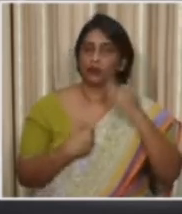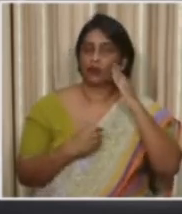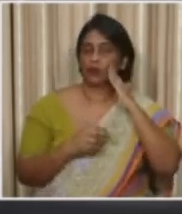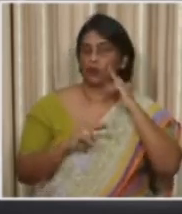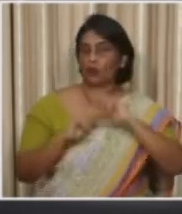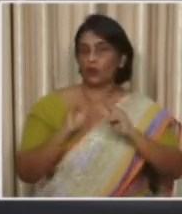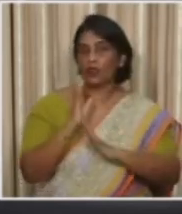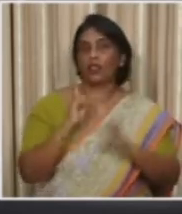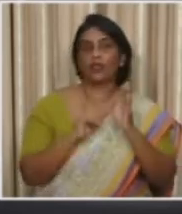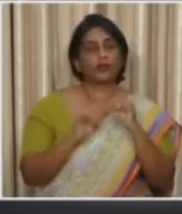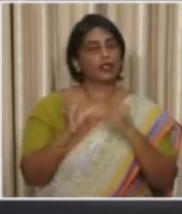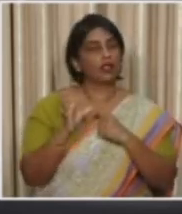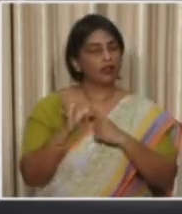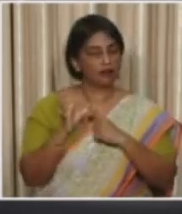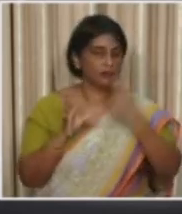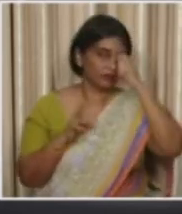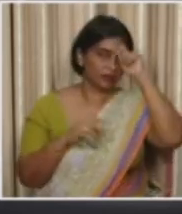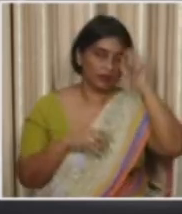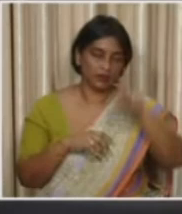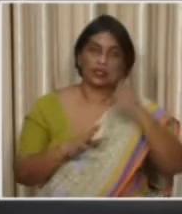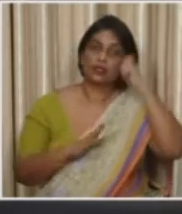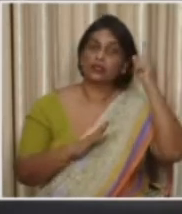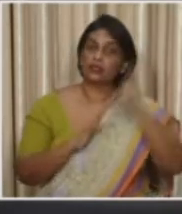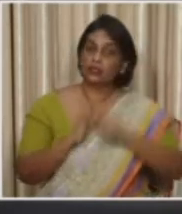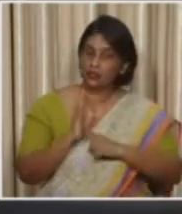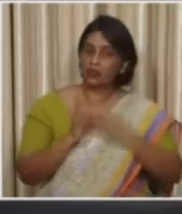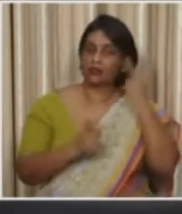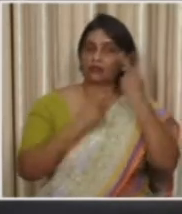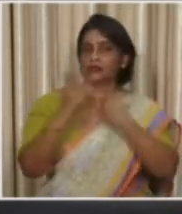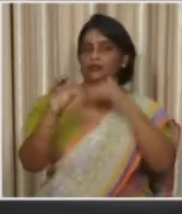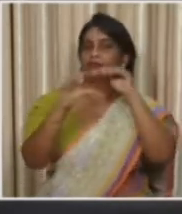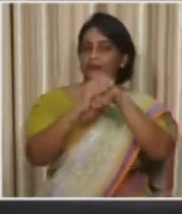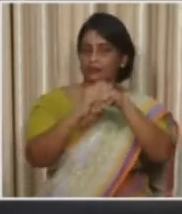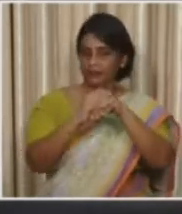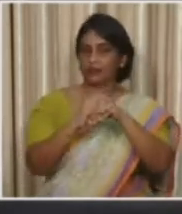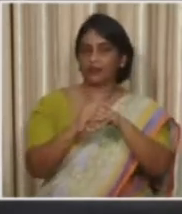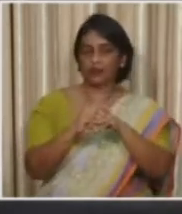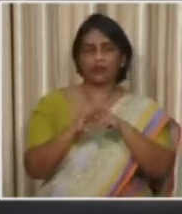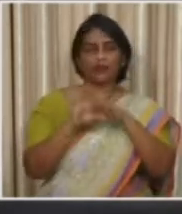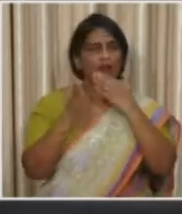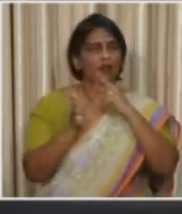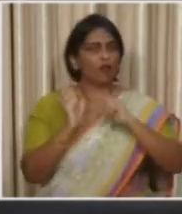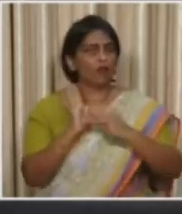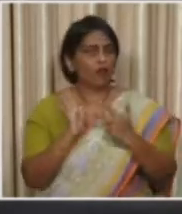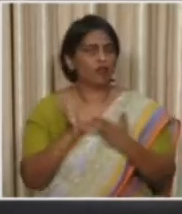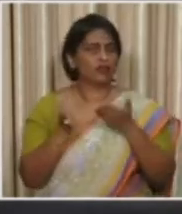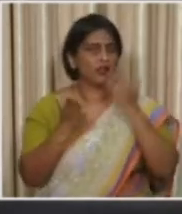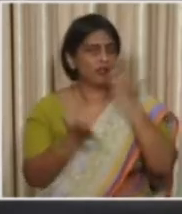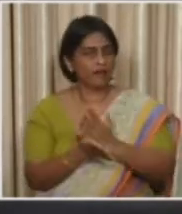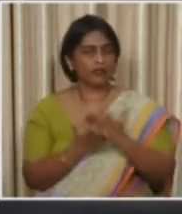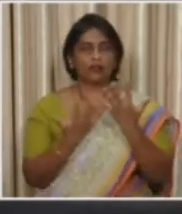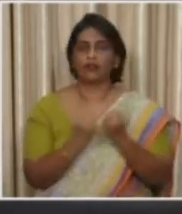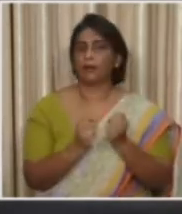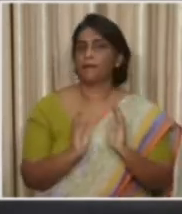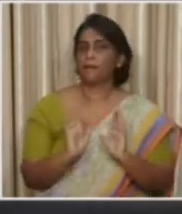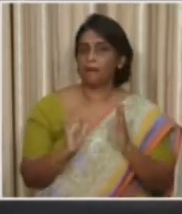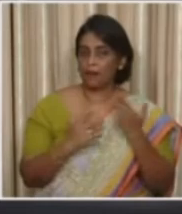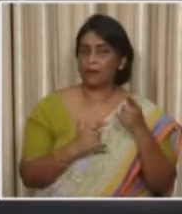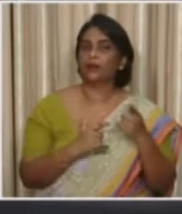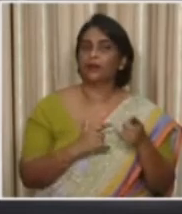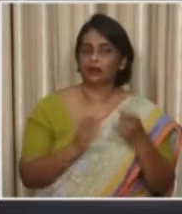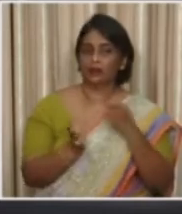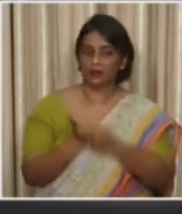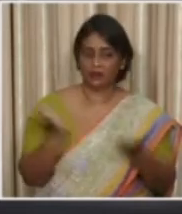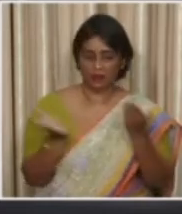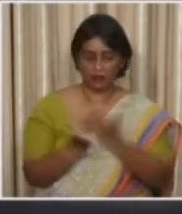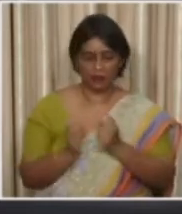කටයුතු අමාත්‍ය අලි සබ්රි මැතිතුමා ජපානයේ සංචාරයක යෙදෙනවා. මේ නතර වෙලා තියෙන ව්‍යාපෘති ටික ආරම්භ කිරීම සඳහා මේ